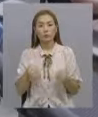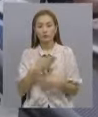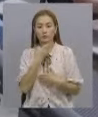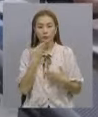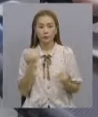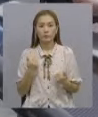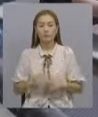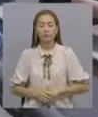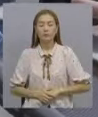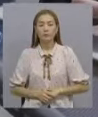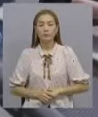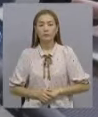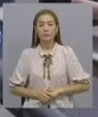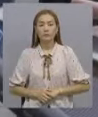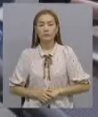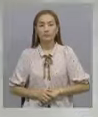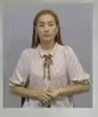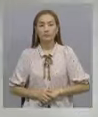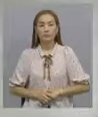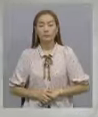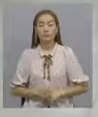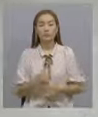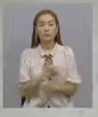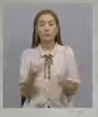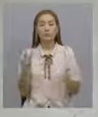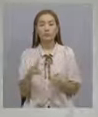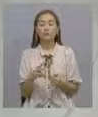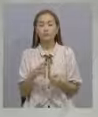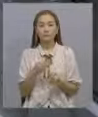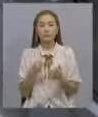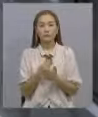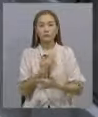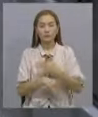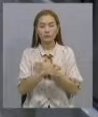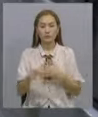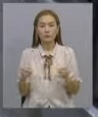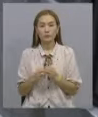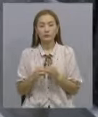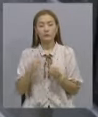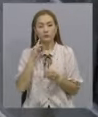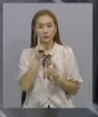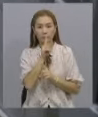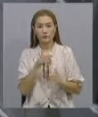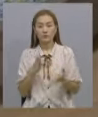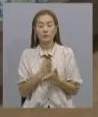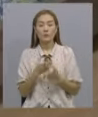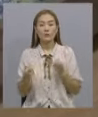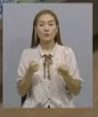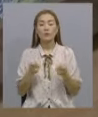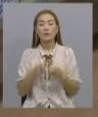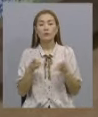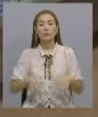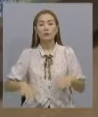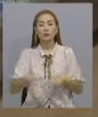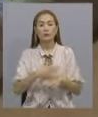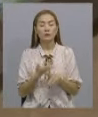ни в Астане комнаты для отдыха нету. Условия двух объектов для людей с ограниченными возможностями сильно отличаются. Руководство